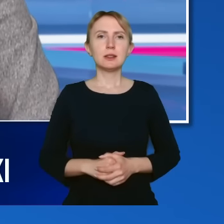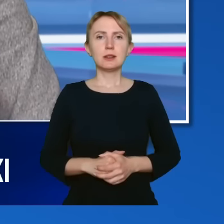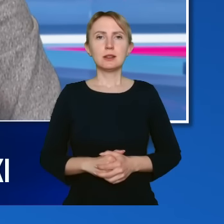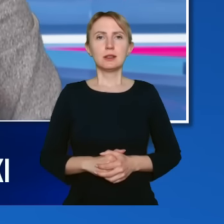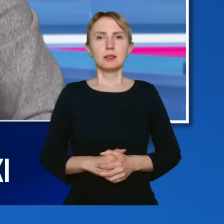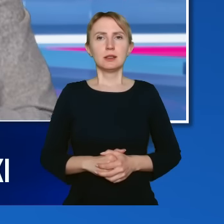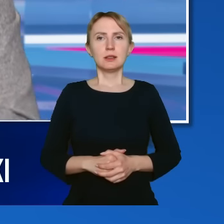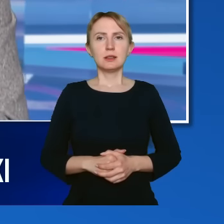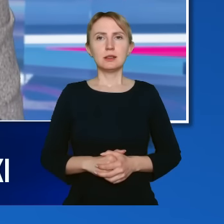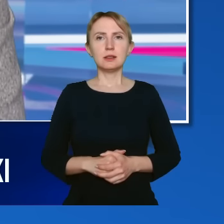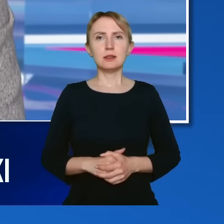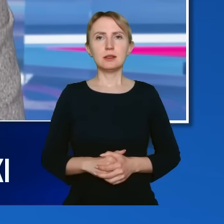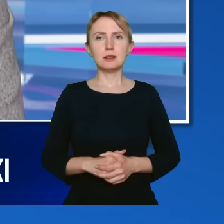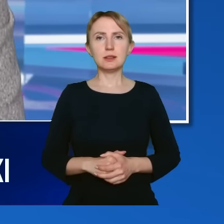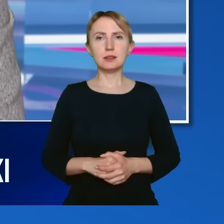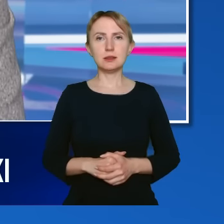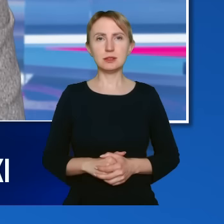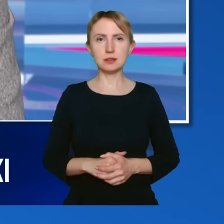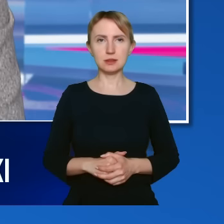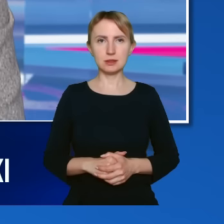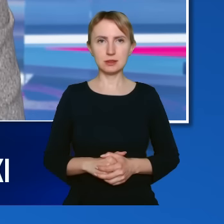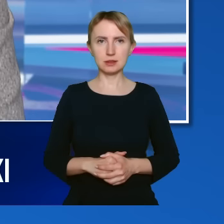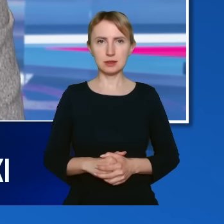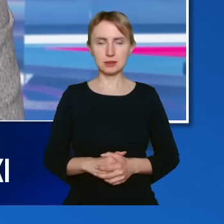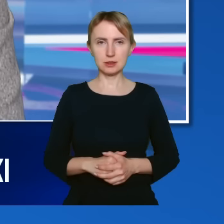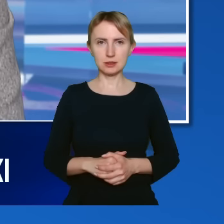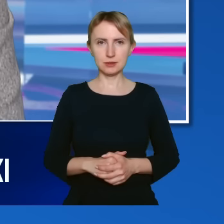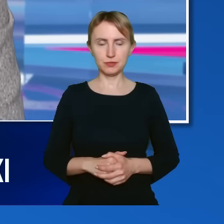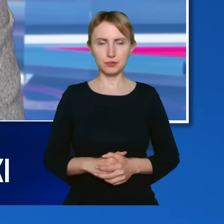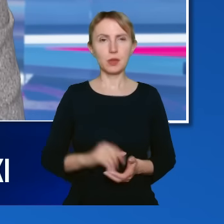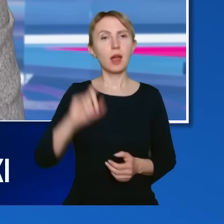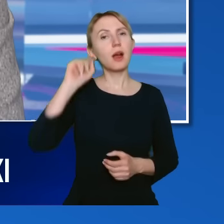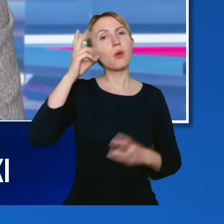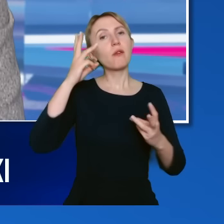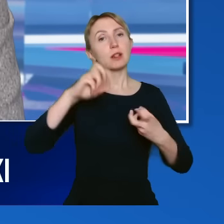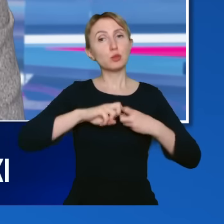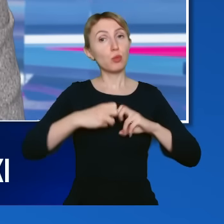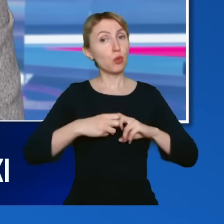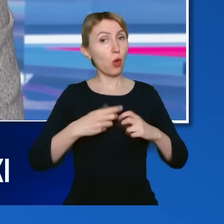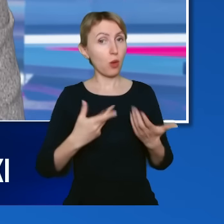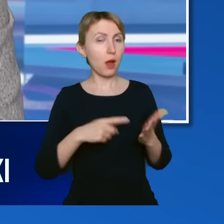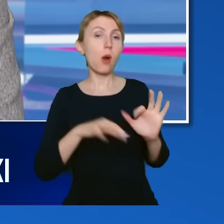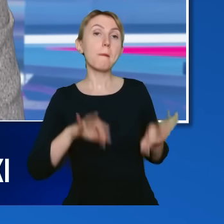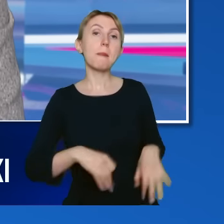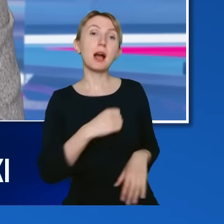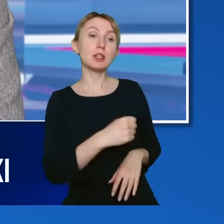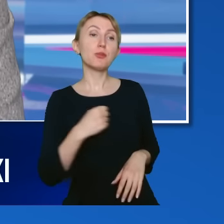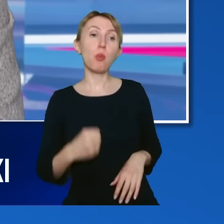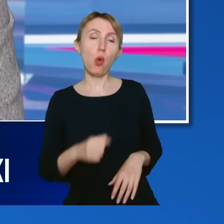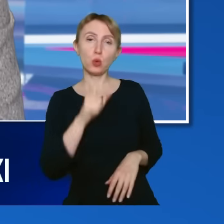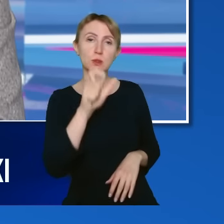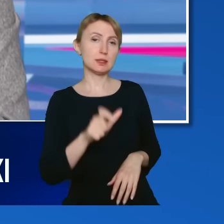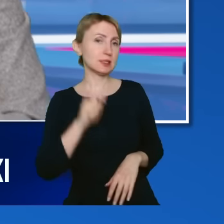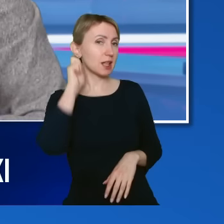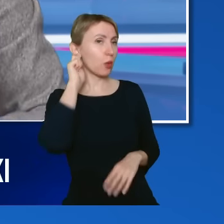nie ma takiego niebezpieczeństwa. I istota problemu polega na tym, panie pośle, że pani poseł, która wywodzi